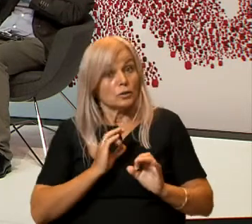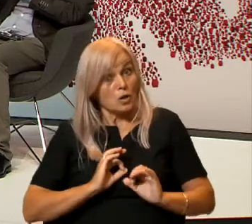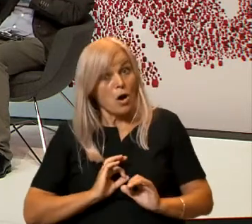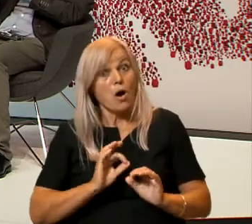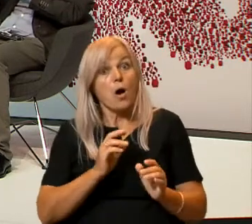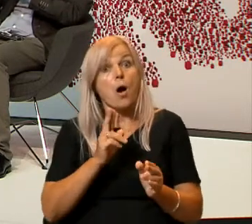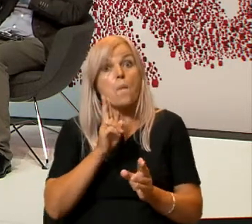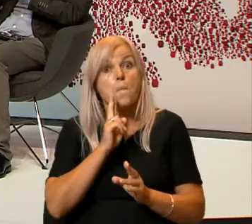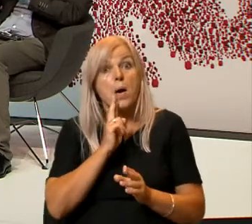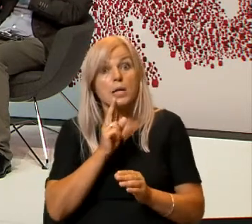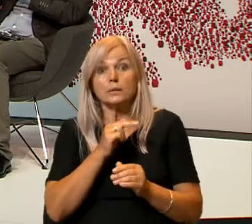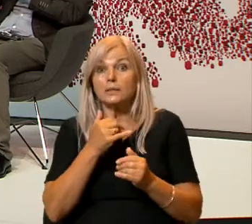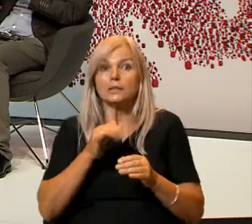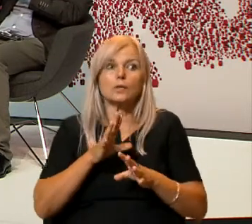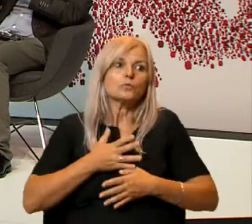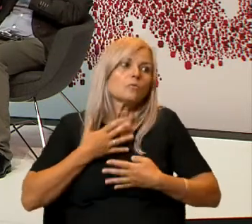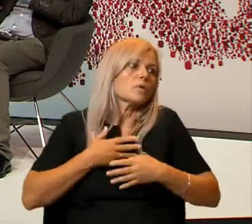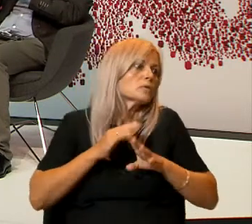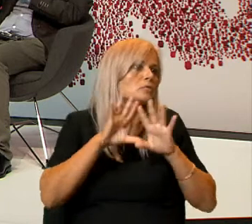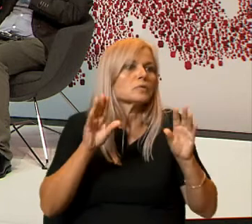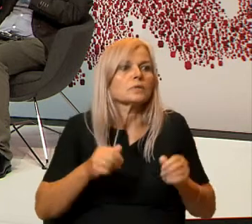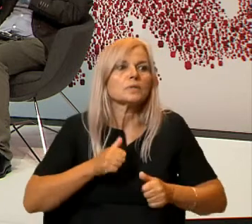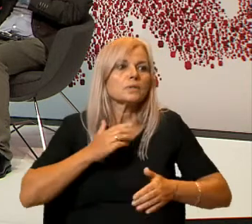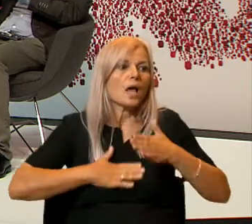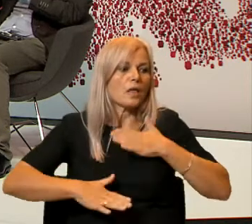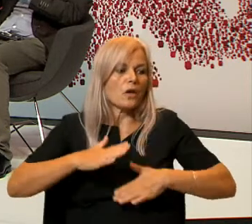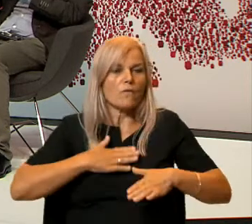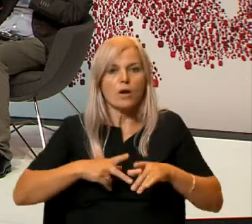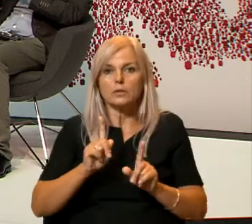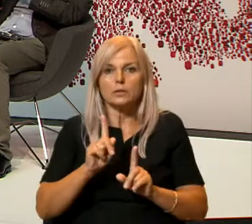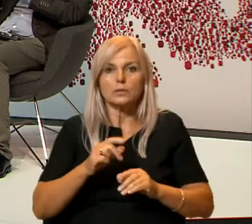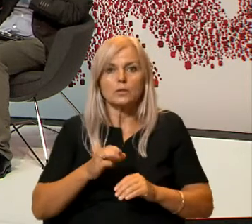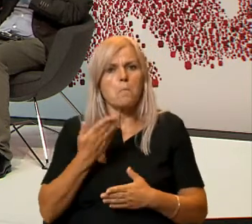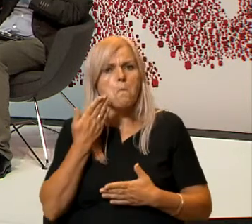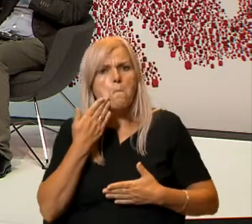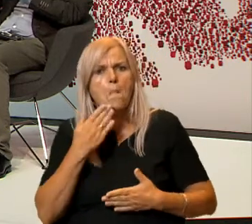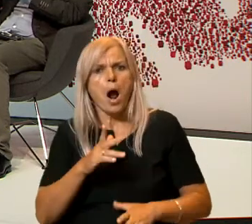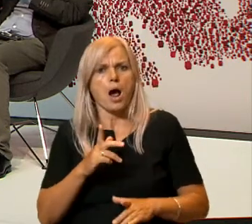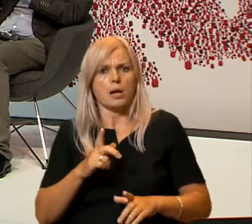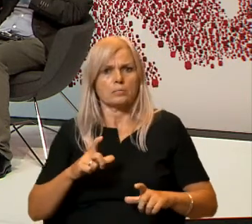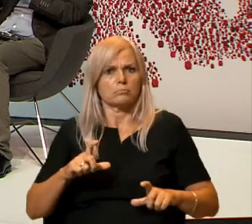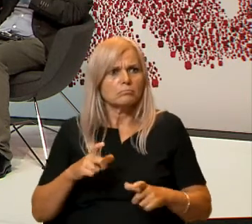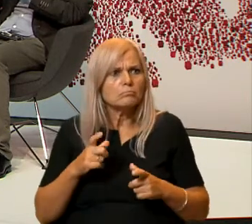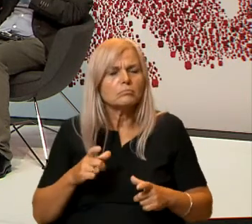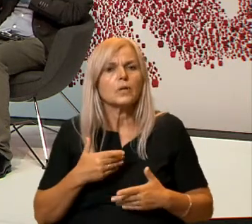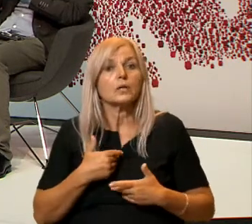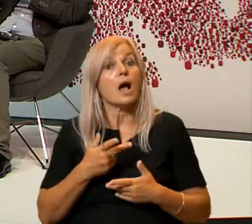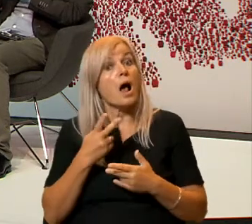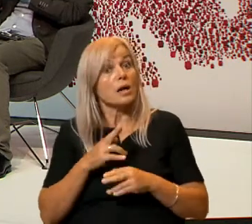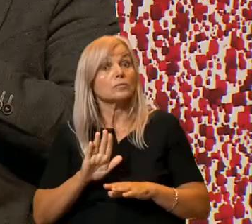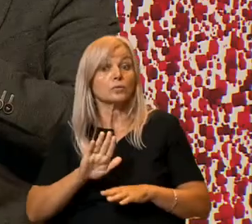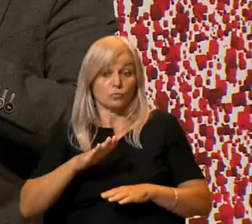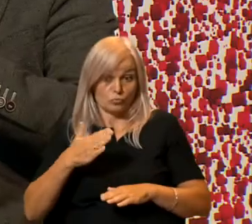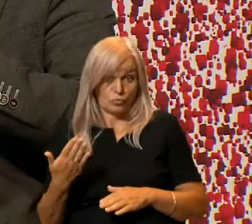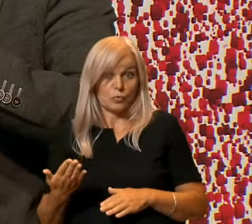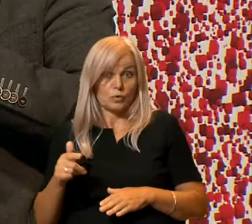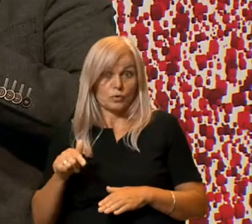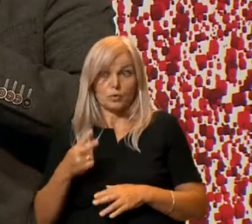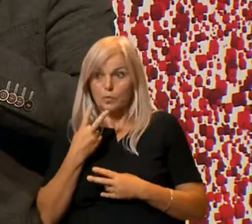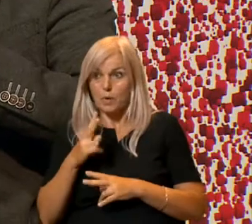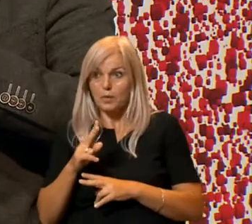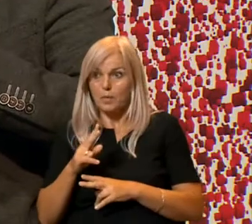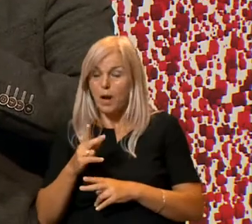powitane z radością przez wszystkich. Dla niektórych było to wręcz bardzo poważne zagrożenie, ale z drugiej strony zaobserwowaliśmy